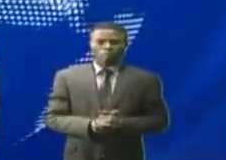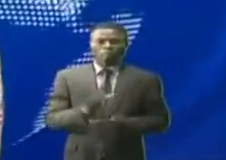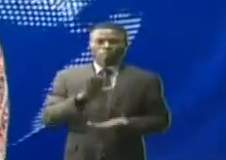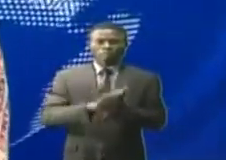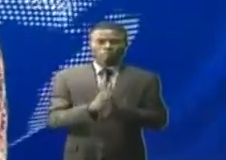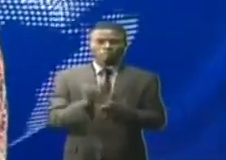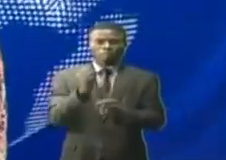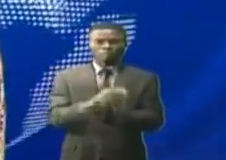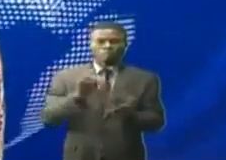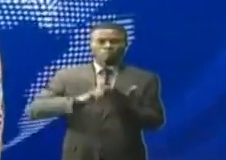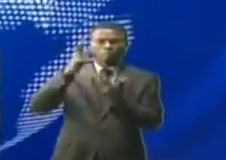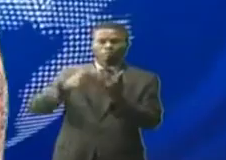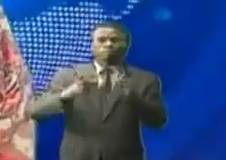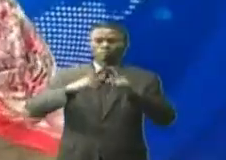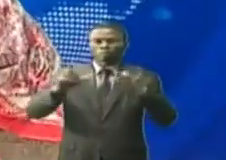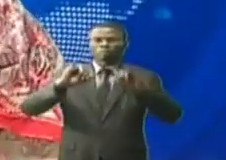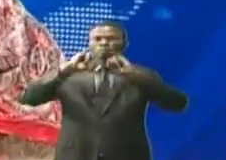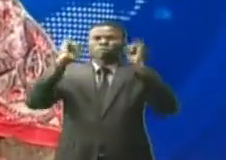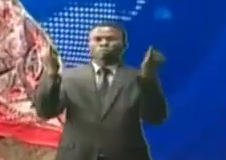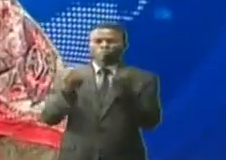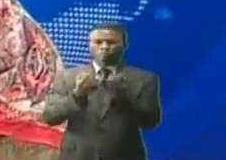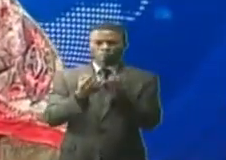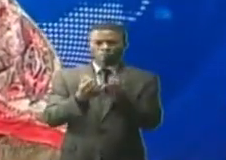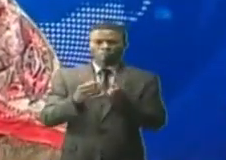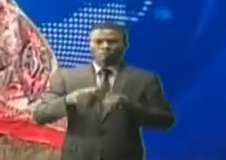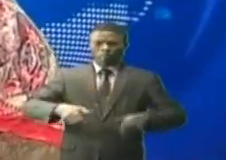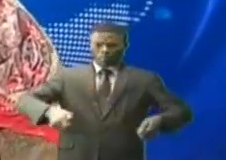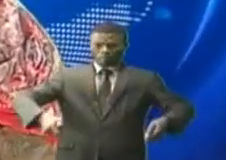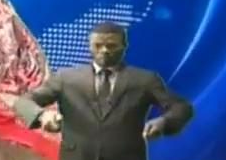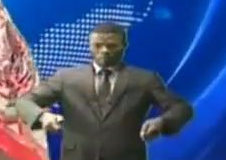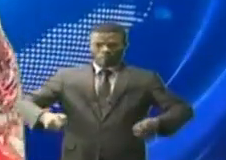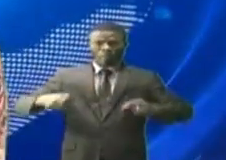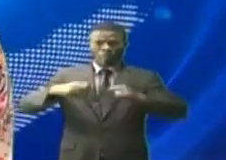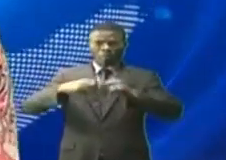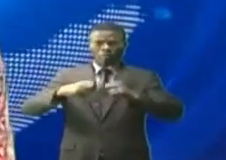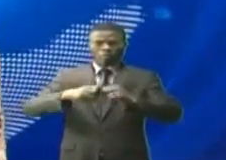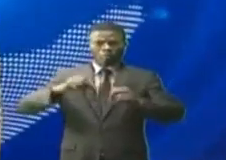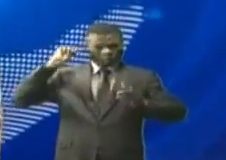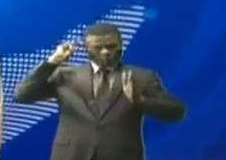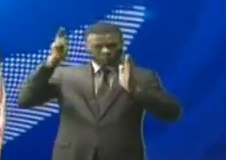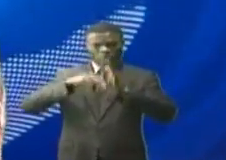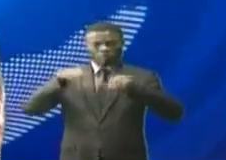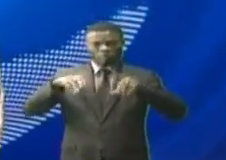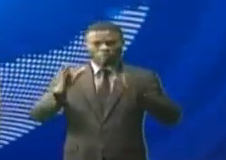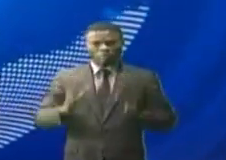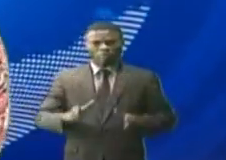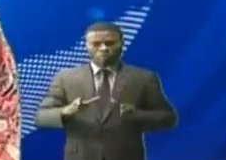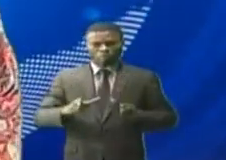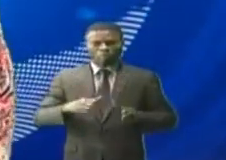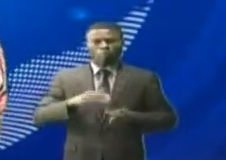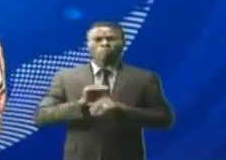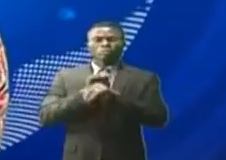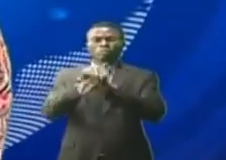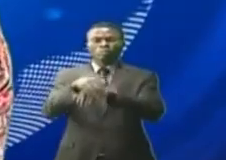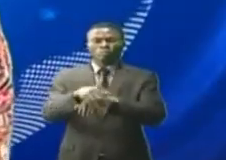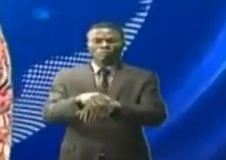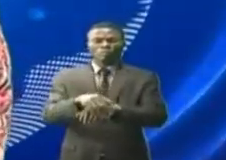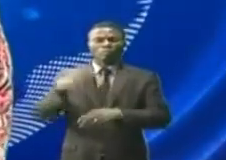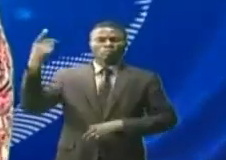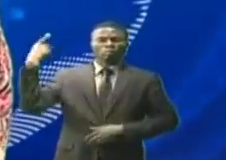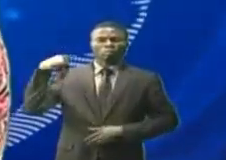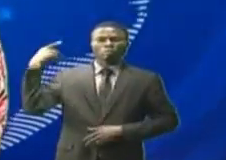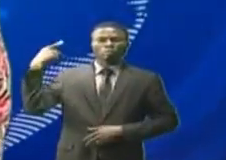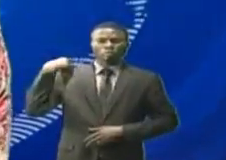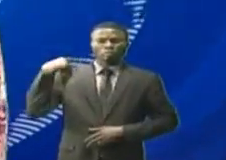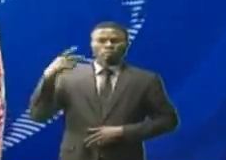Matérialisation du grand projet de l'industrie de batteries électriques, le gouvernement congolais consolide l'implication des élus